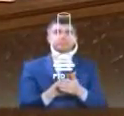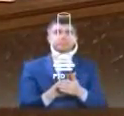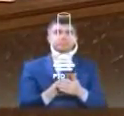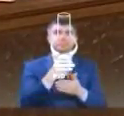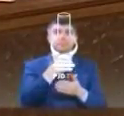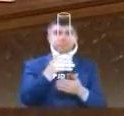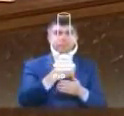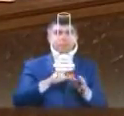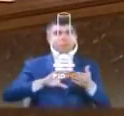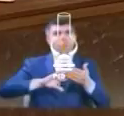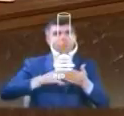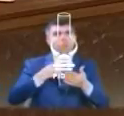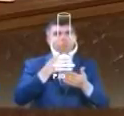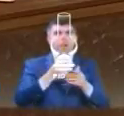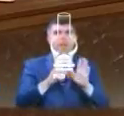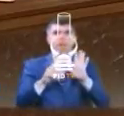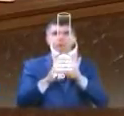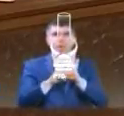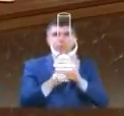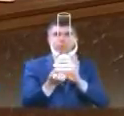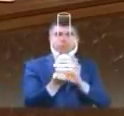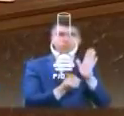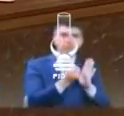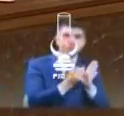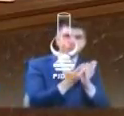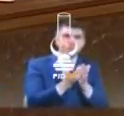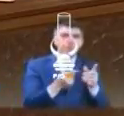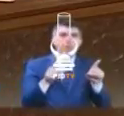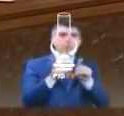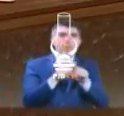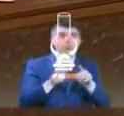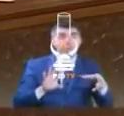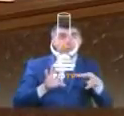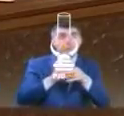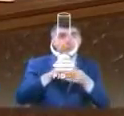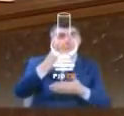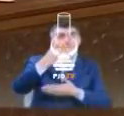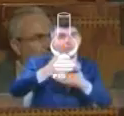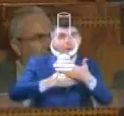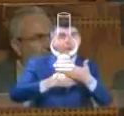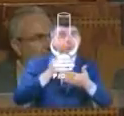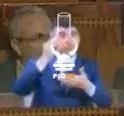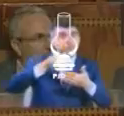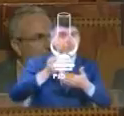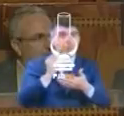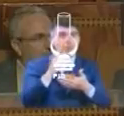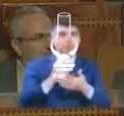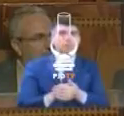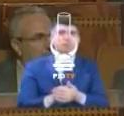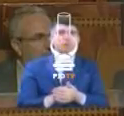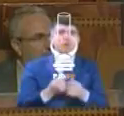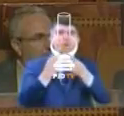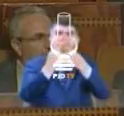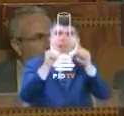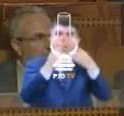والتي تحكمها القاعده القانونيه المتعلقه بالعقد شريعه المتعاقدين. لكن السيد الوزير، العديد من المواطنين